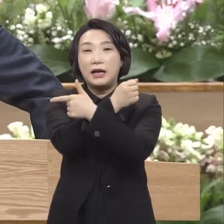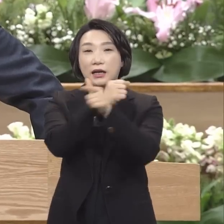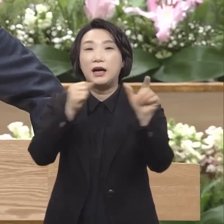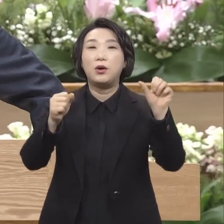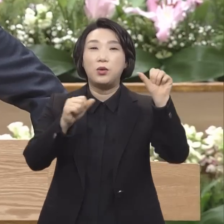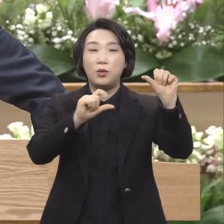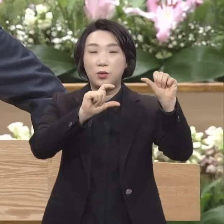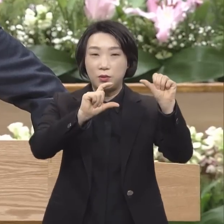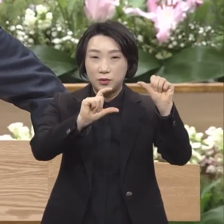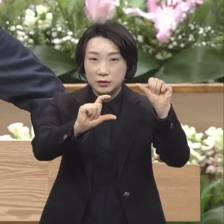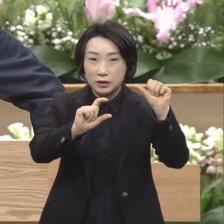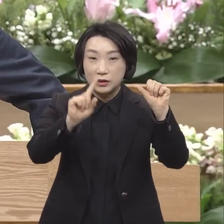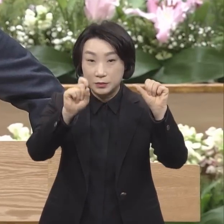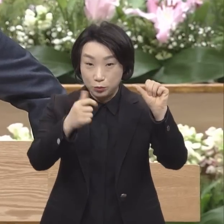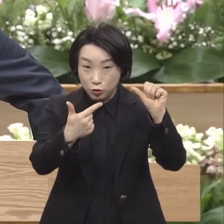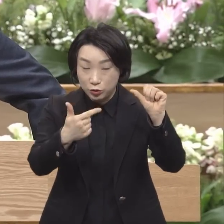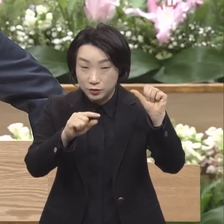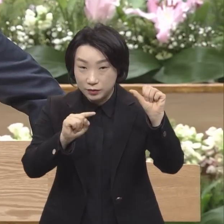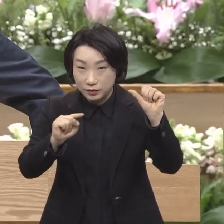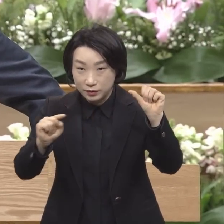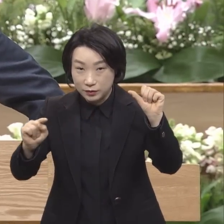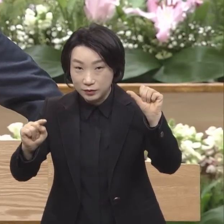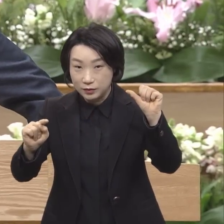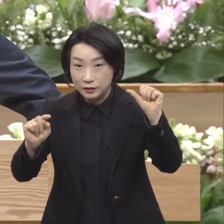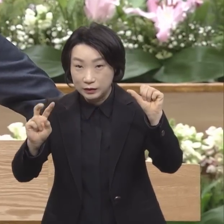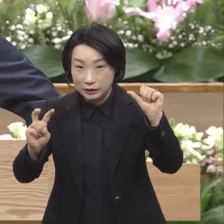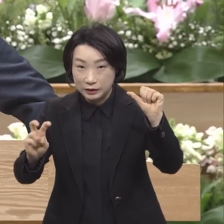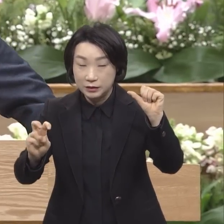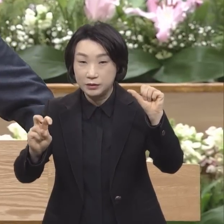갈라디아서 5장 16절에서